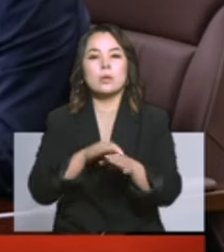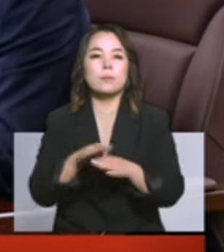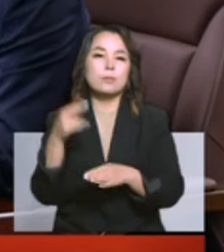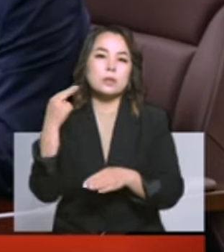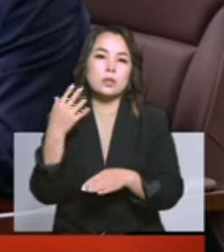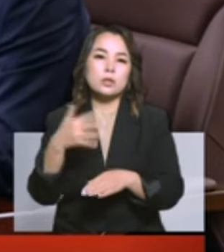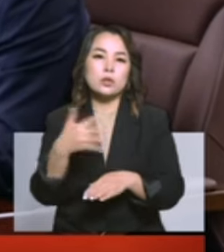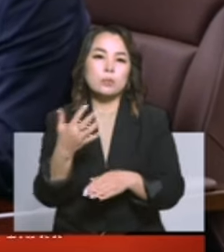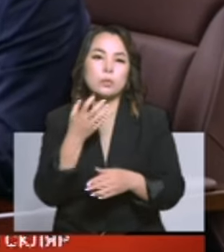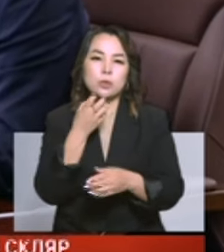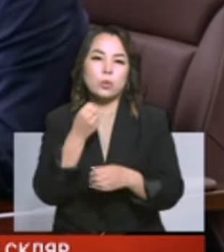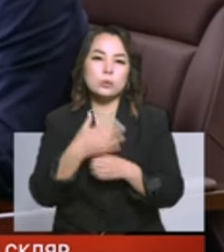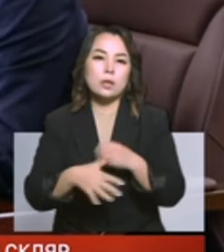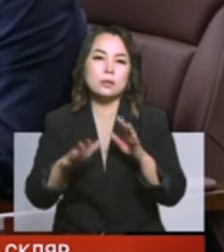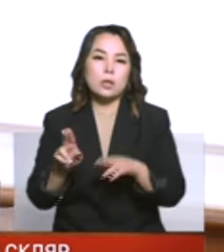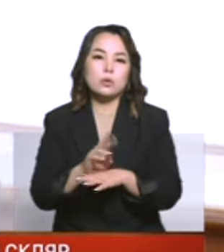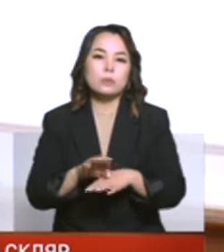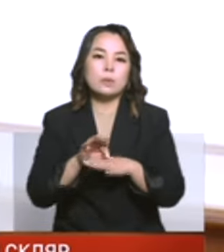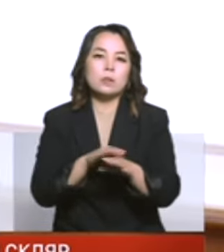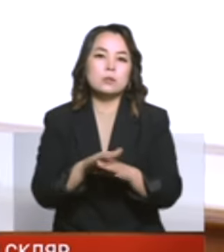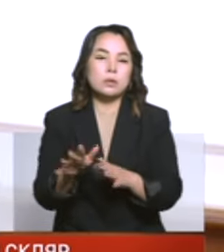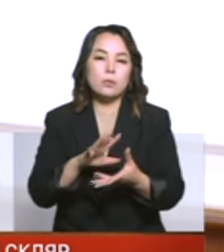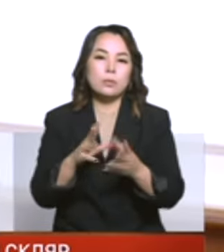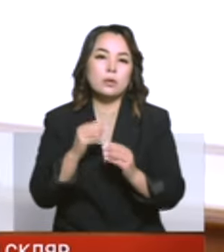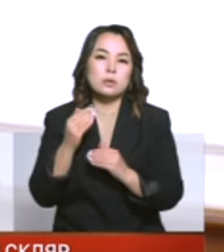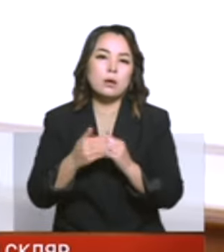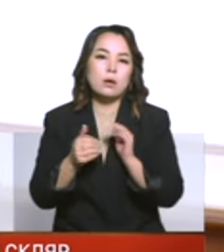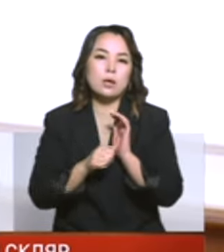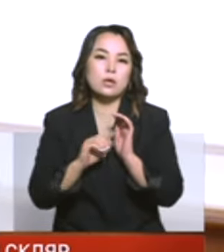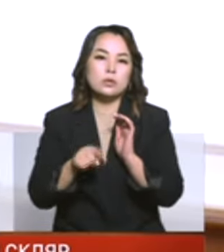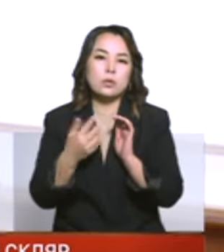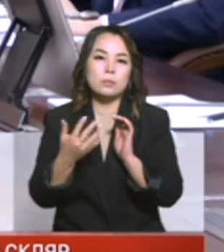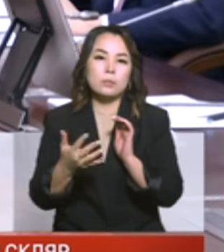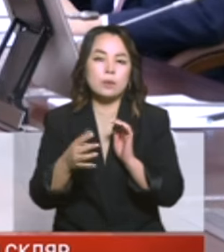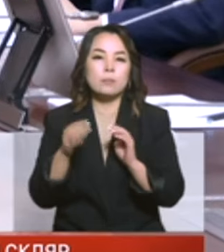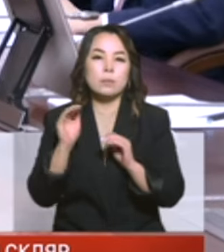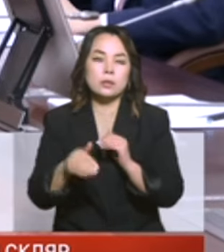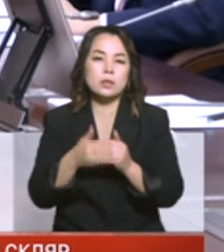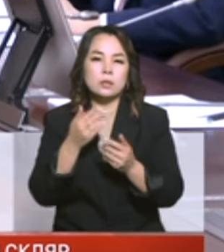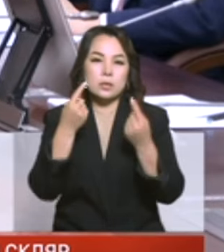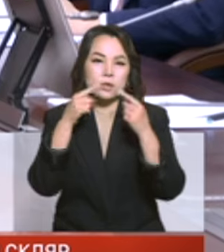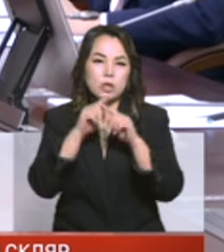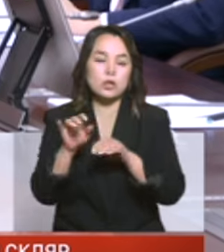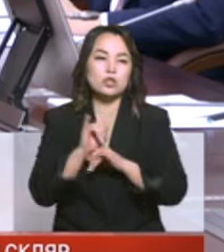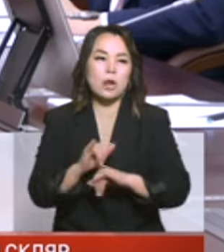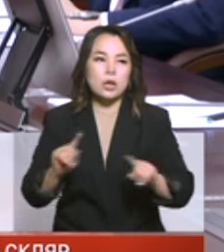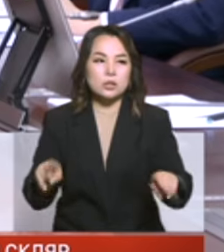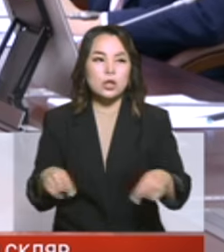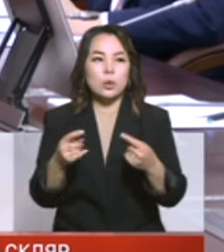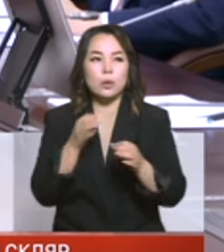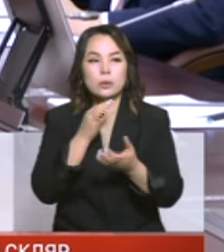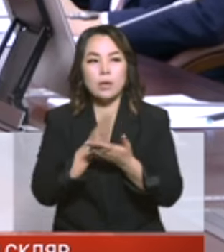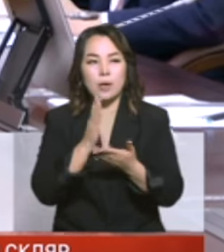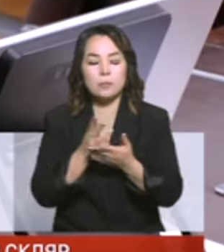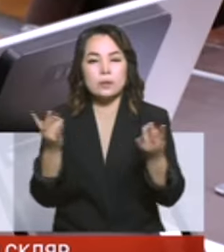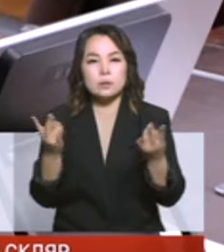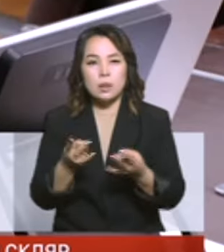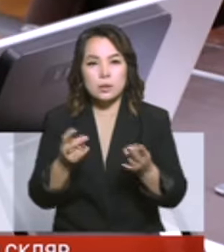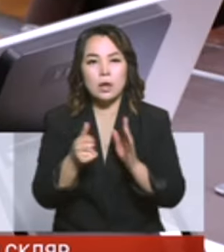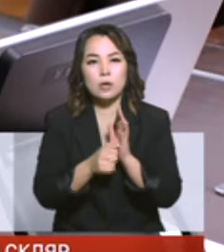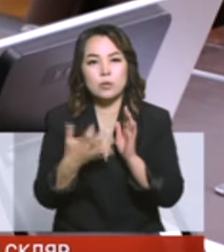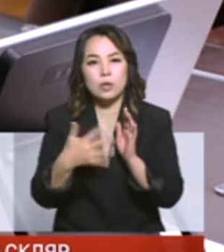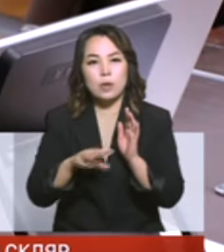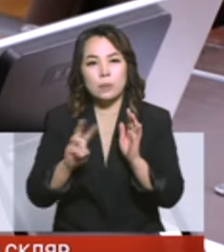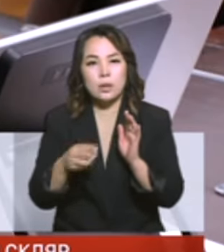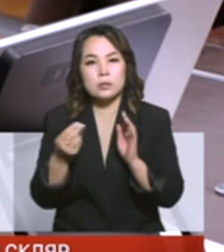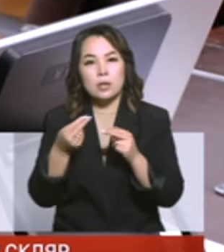Президент 55 жылу орталығын жөндеуді және кемінде 6,5 мың шақырым инженерлік желілерді жаңғырту керегін айтқан. Оған 650